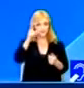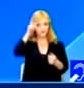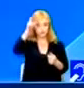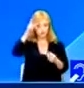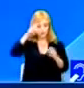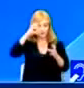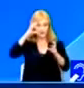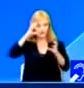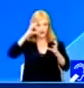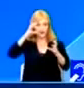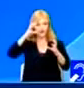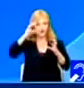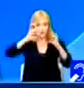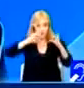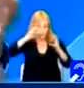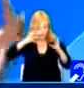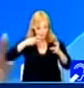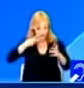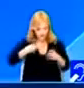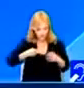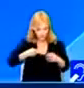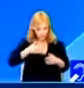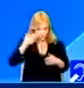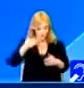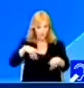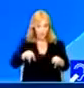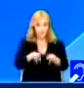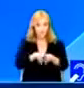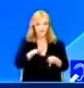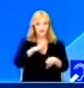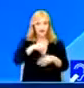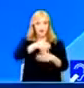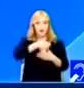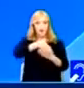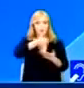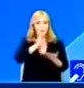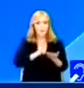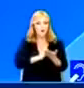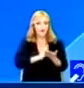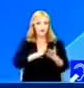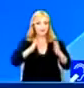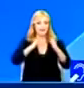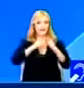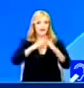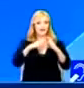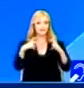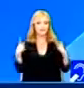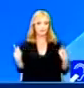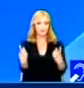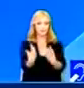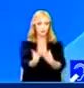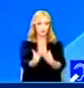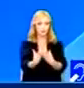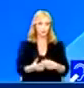o pâine rumenă de casă. Se vedea efectiv rotund, așa, ca o pâine rumenă de casă. Era toată populația